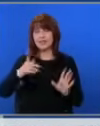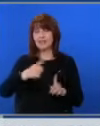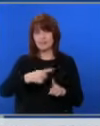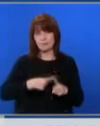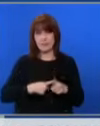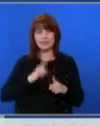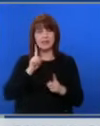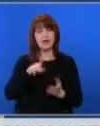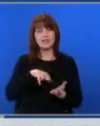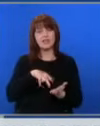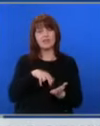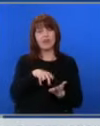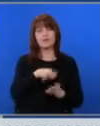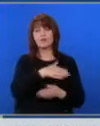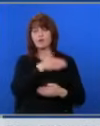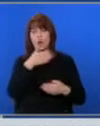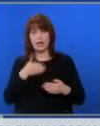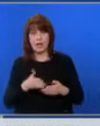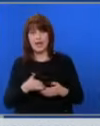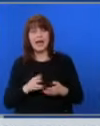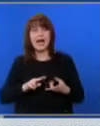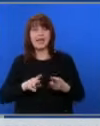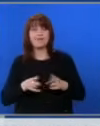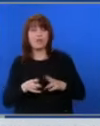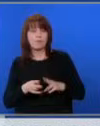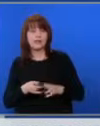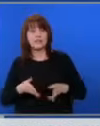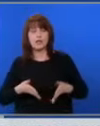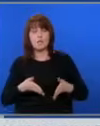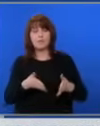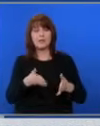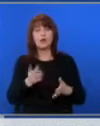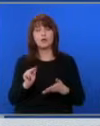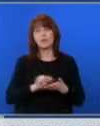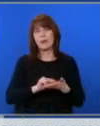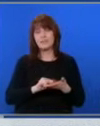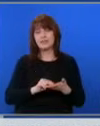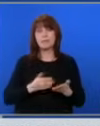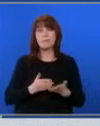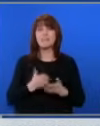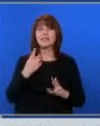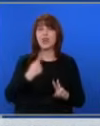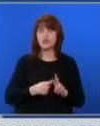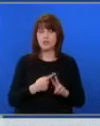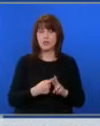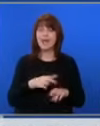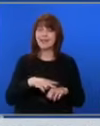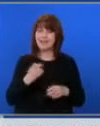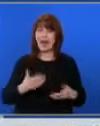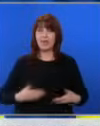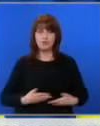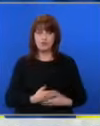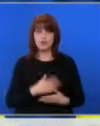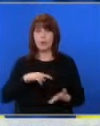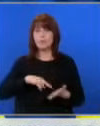трябва да извървим до край реформаторския път, който начертахме през юни. Да, нужна е политическа